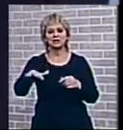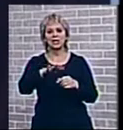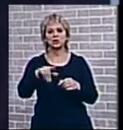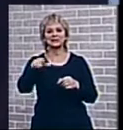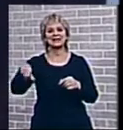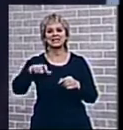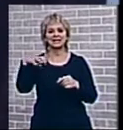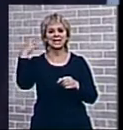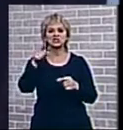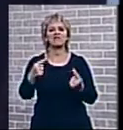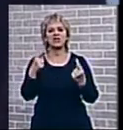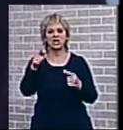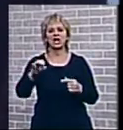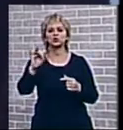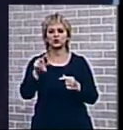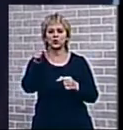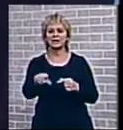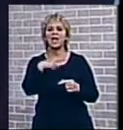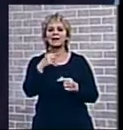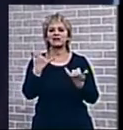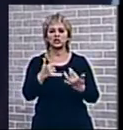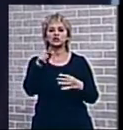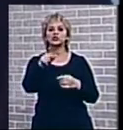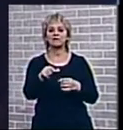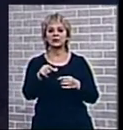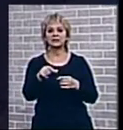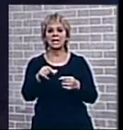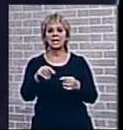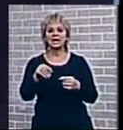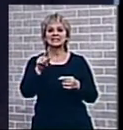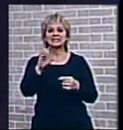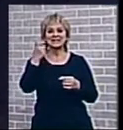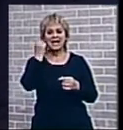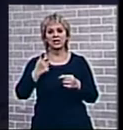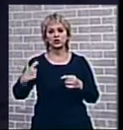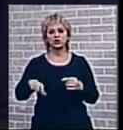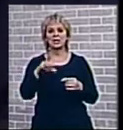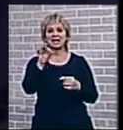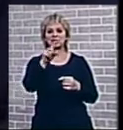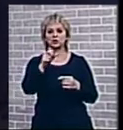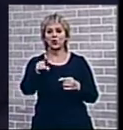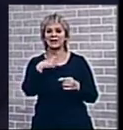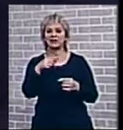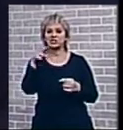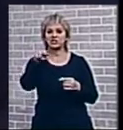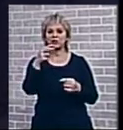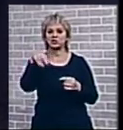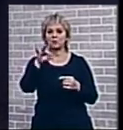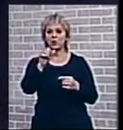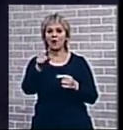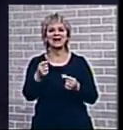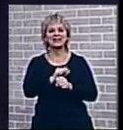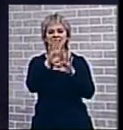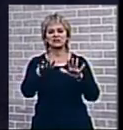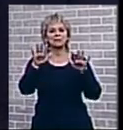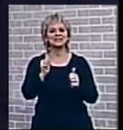донские казаки с великой историей. Вот говорили сегодня о Старочеркасской, о Ростове говорил Дима Дебров. Это святые